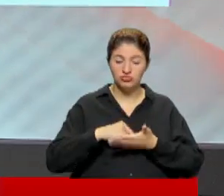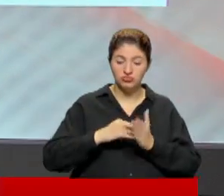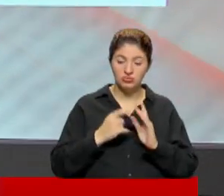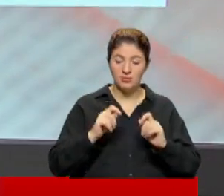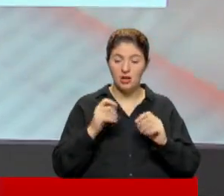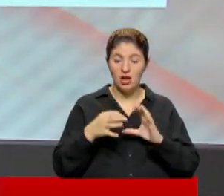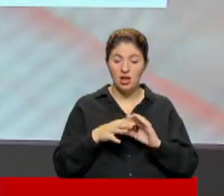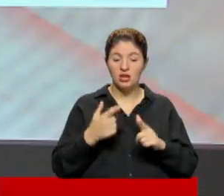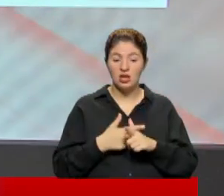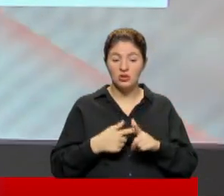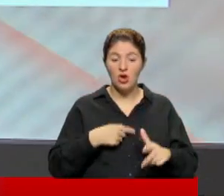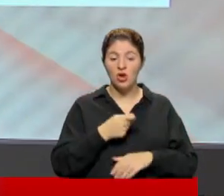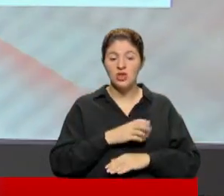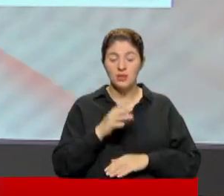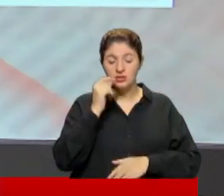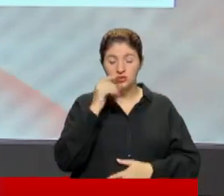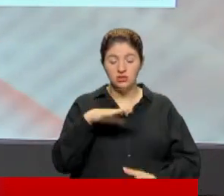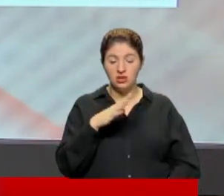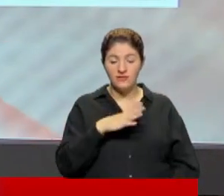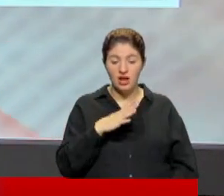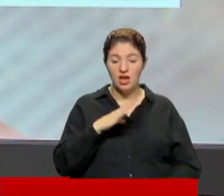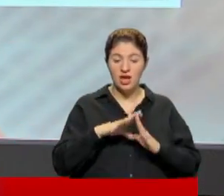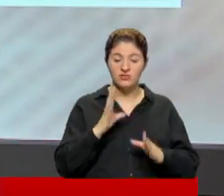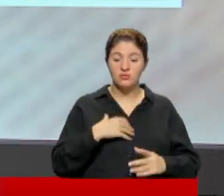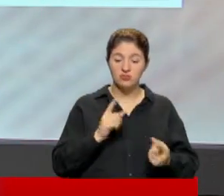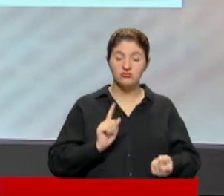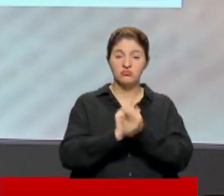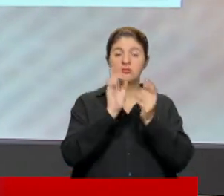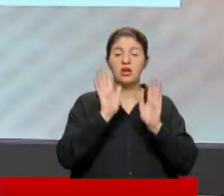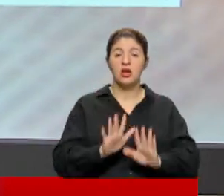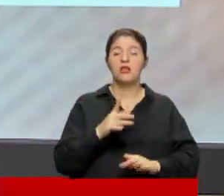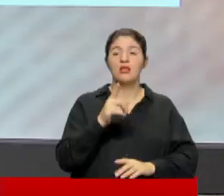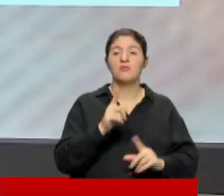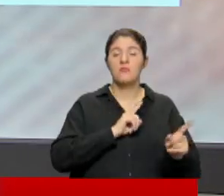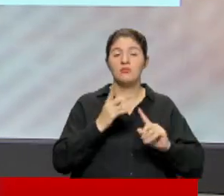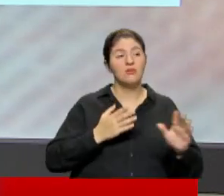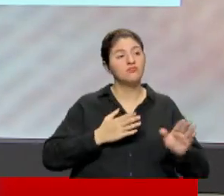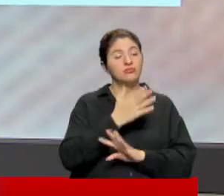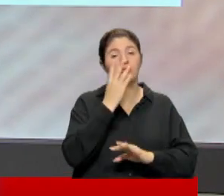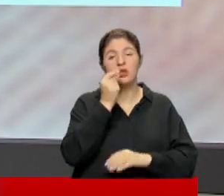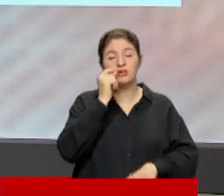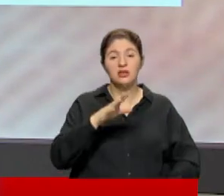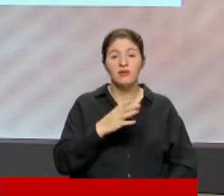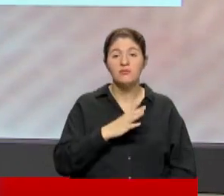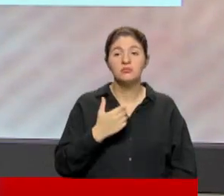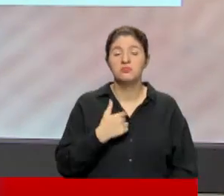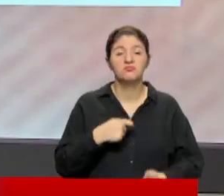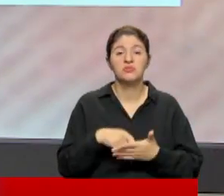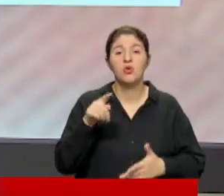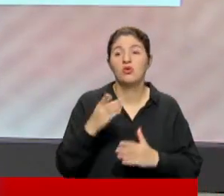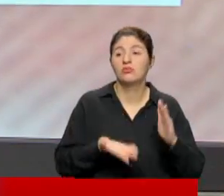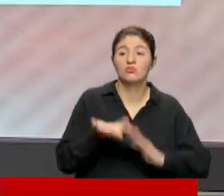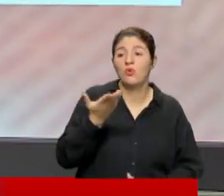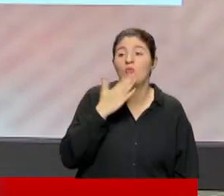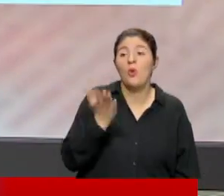geçinebilir larını ödeyemeyen insanlar var Ev sahipleriyle karşı karşıya gelen mahkemelik olan insanlar var bizim maaşımız o kadar